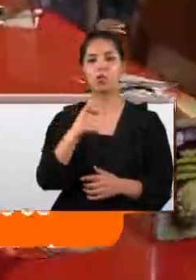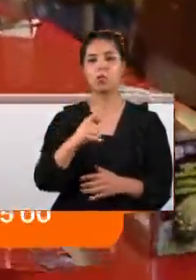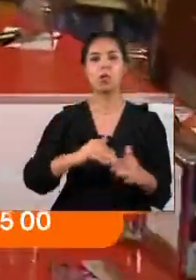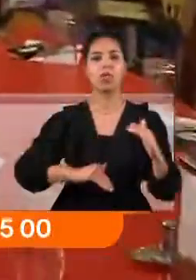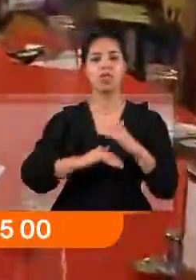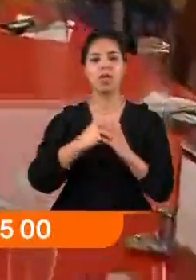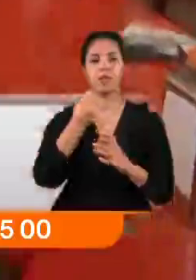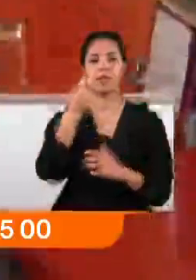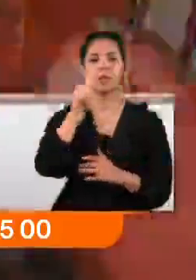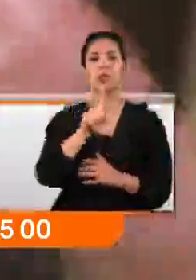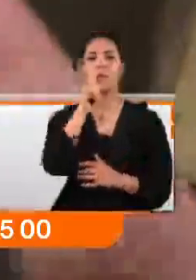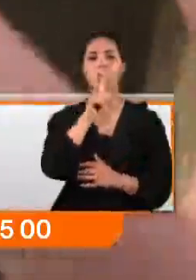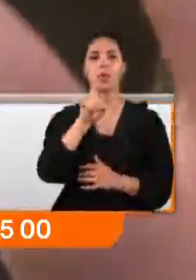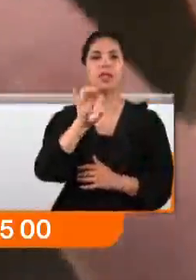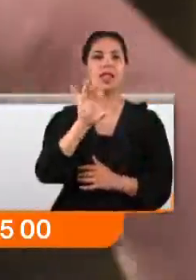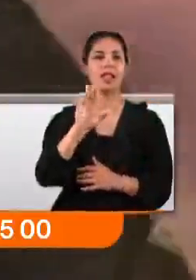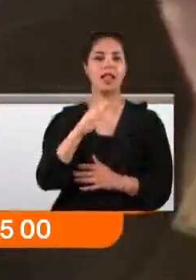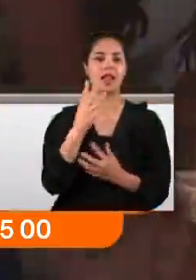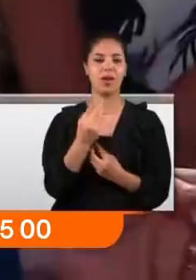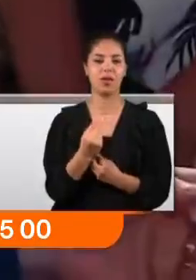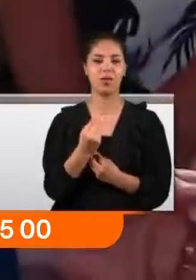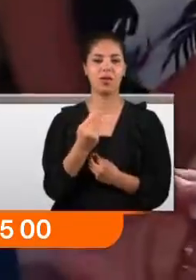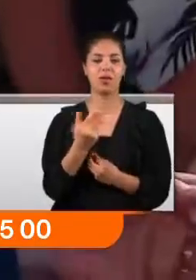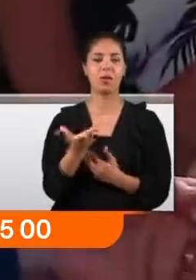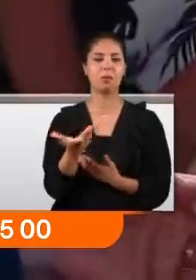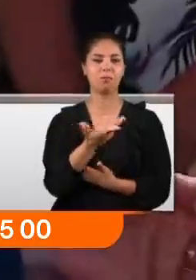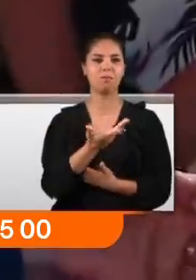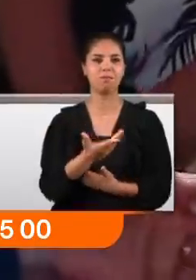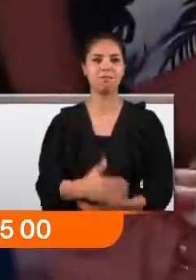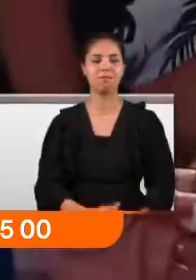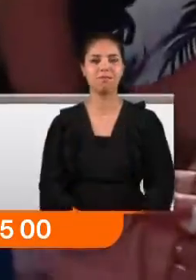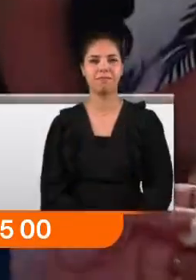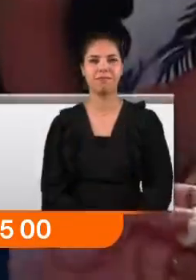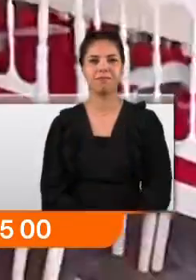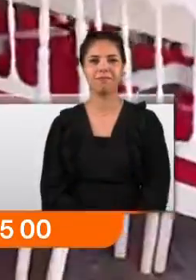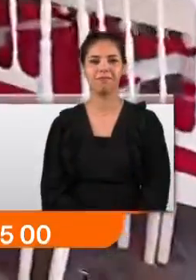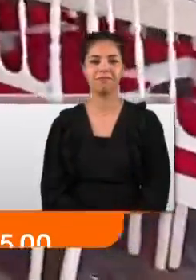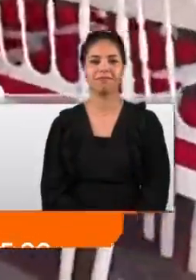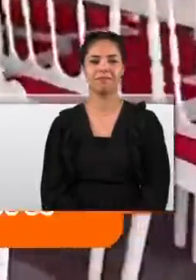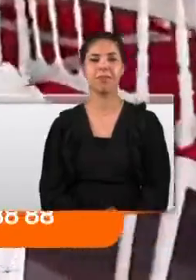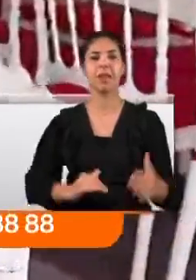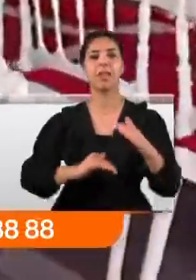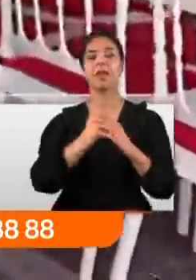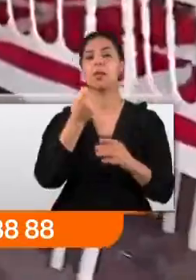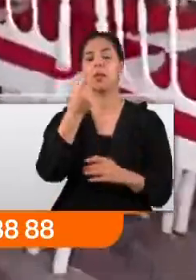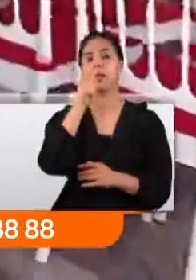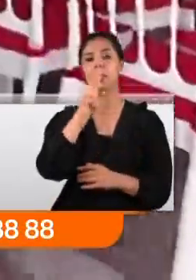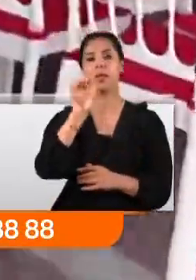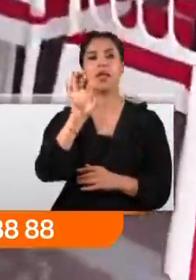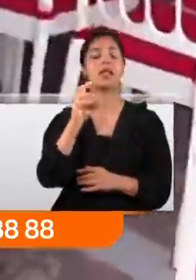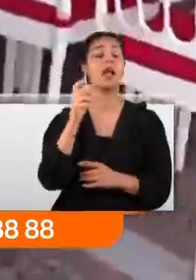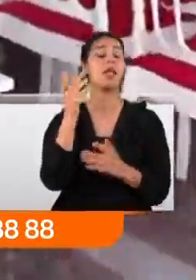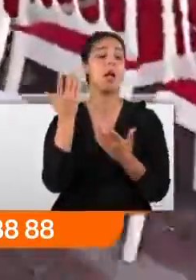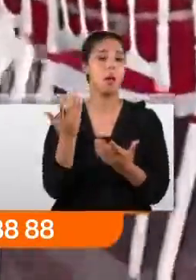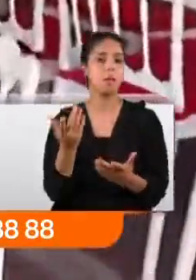fiyatı 180 lira oldu. Vatandaşın yemesi için bence fiyat uygulaması güzel bir şey olmuştur. Tavan fiyat 180 lira ama